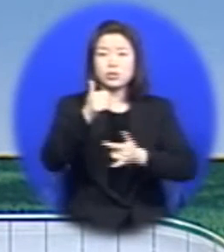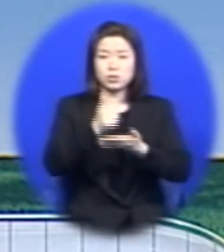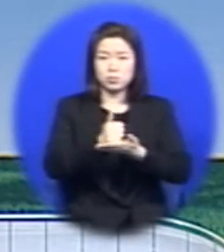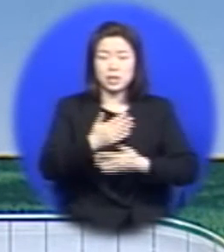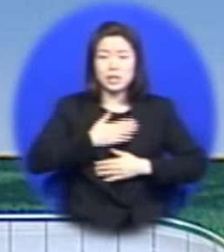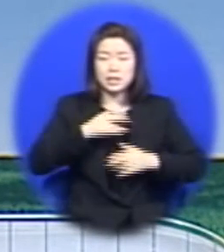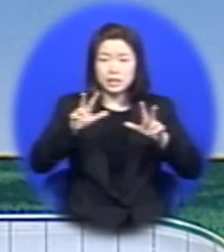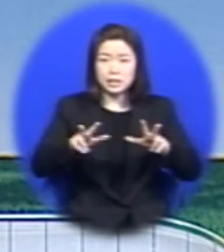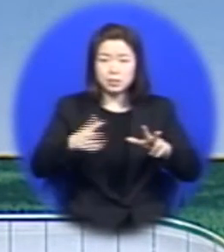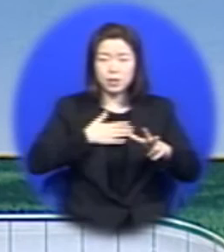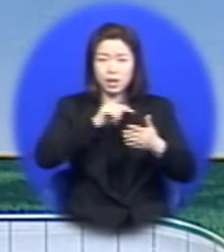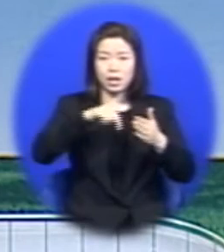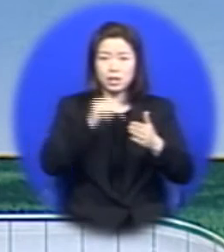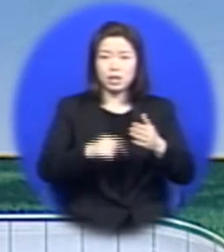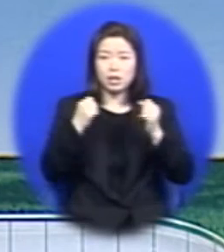내 안에 오셨어요.